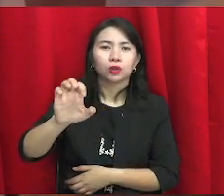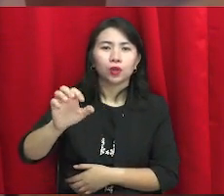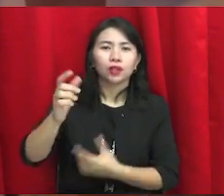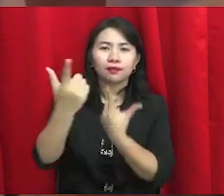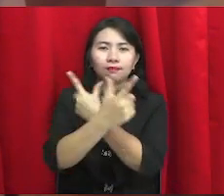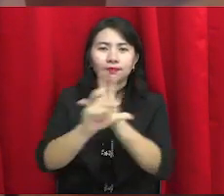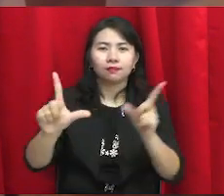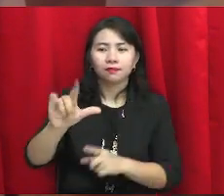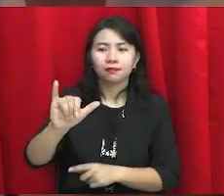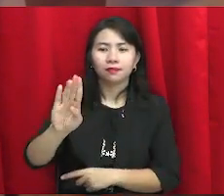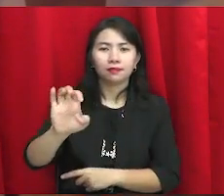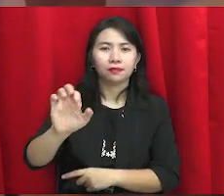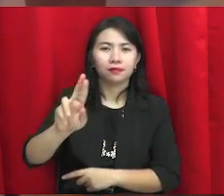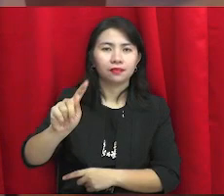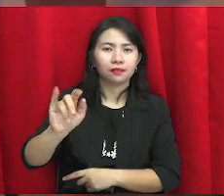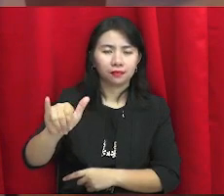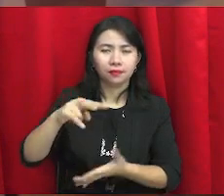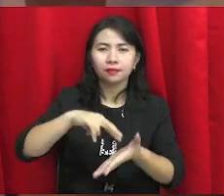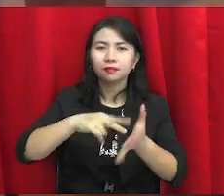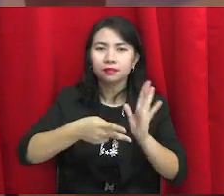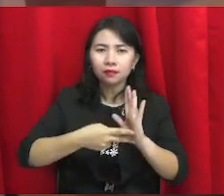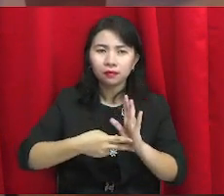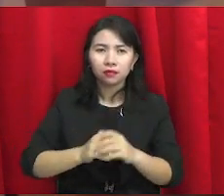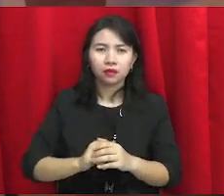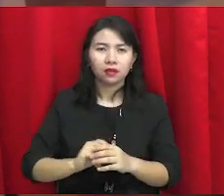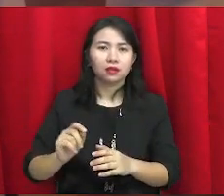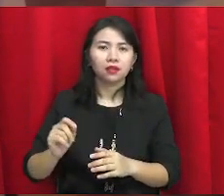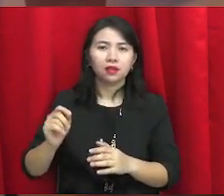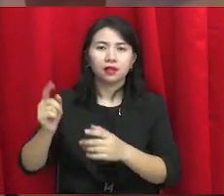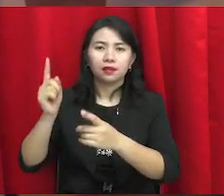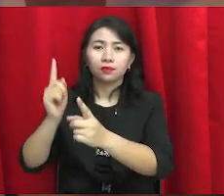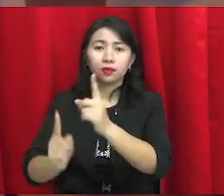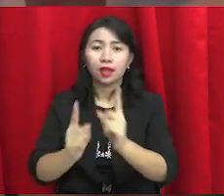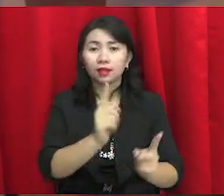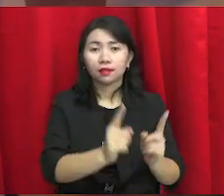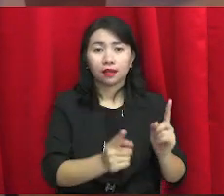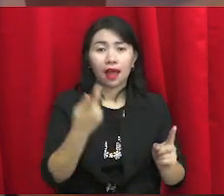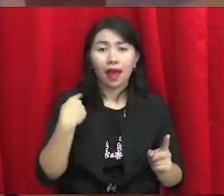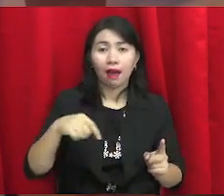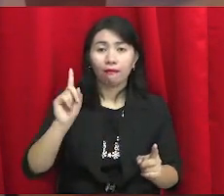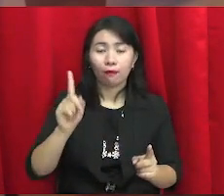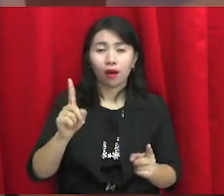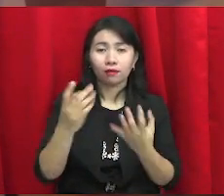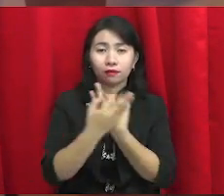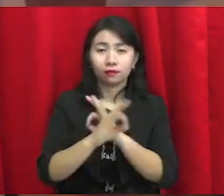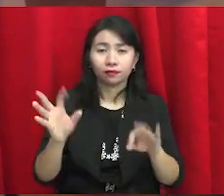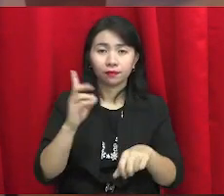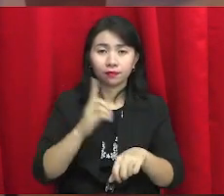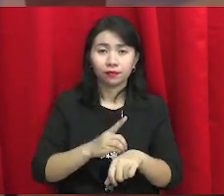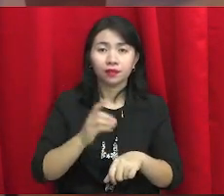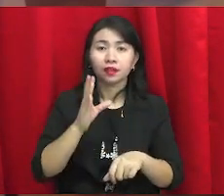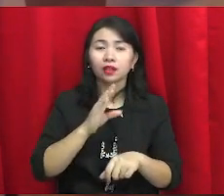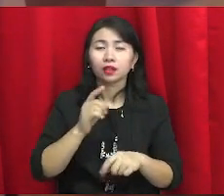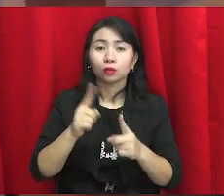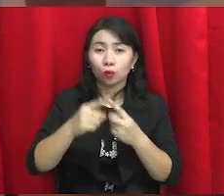liberty. Yeah. Ibig sabihin, ang bawat isa may kalayaang sumunod at hindi